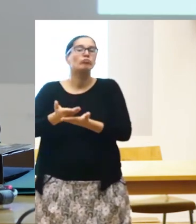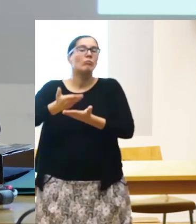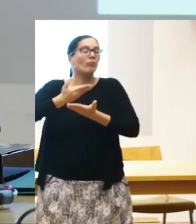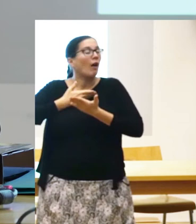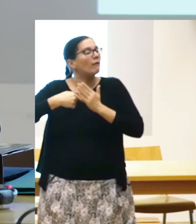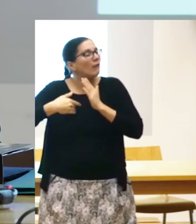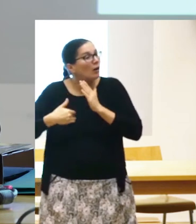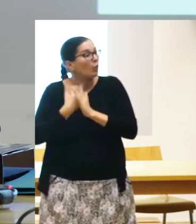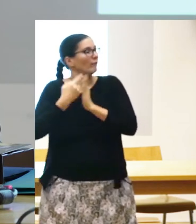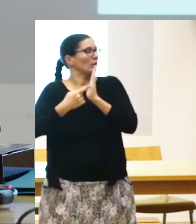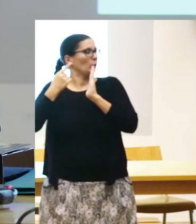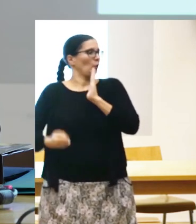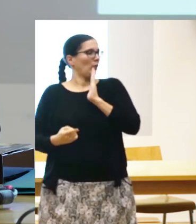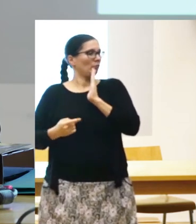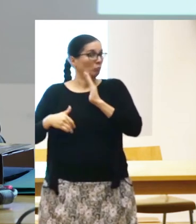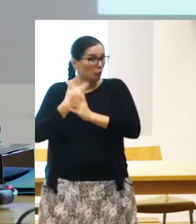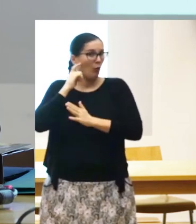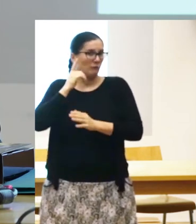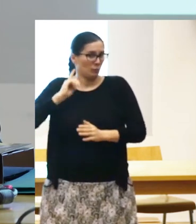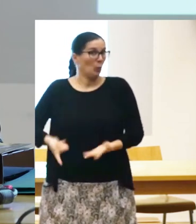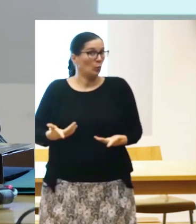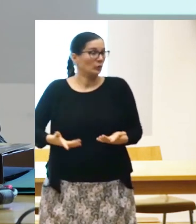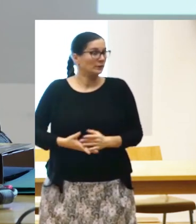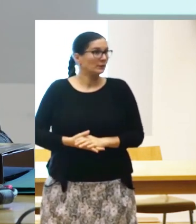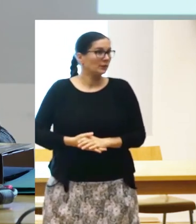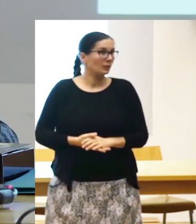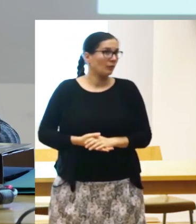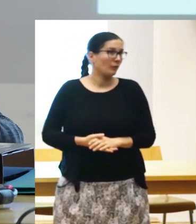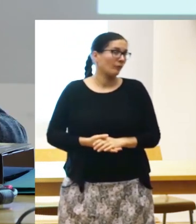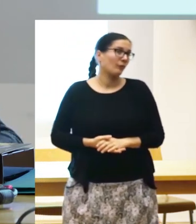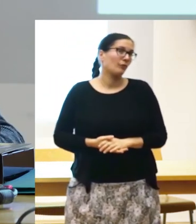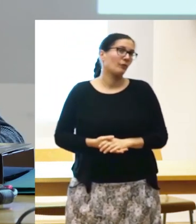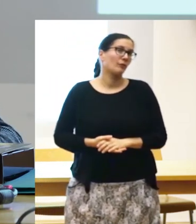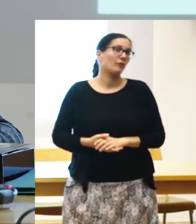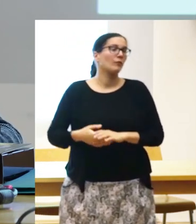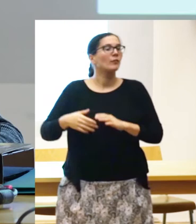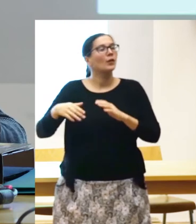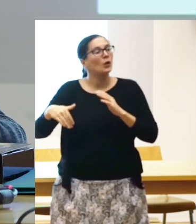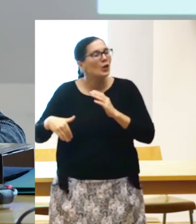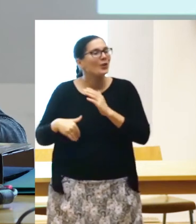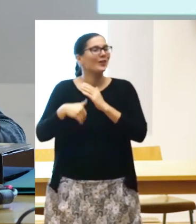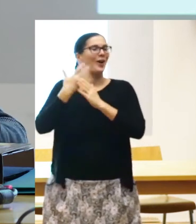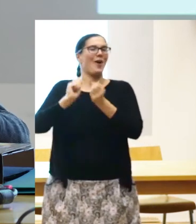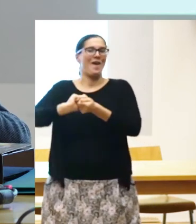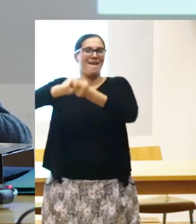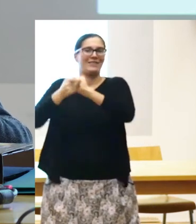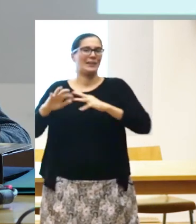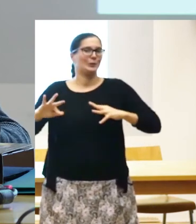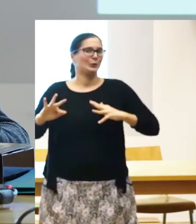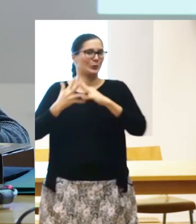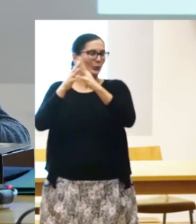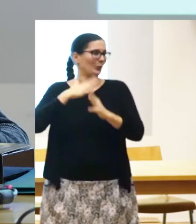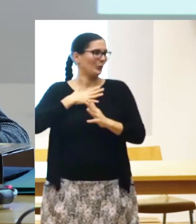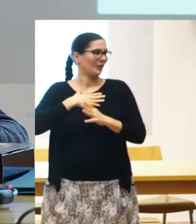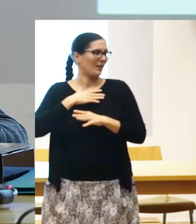staví úkoly jiného typu, který ale zase jsou spojený vlastně s tím budováním instituce. To znamená, nás nezajímá v tom